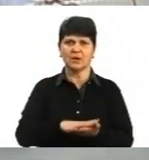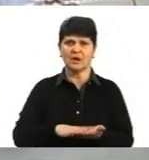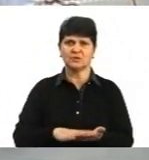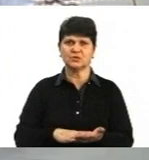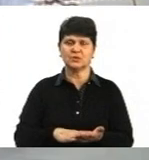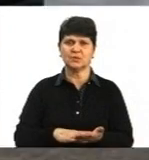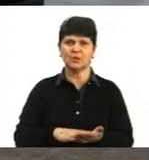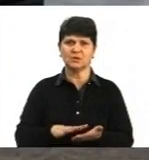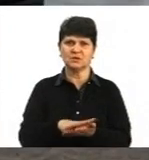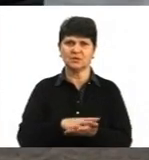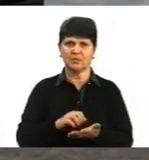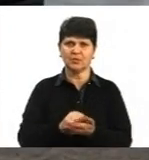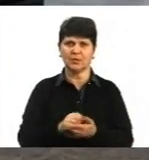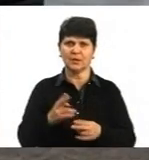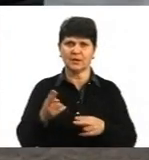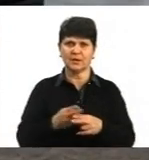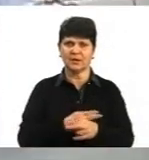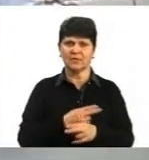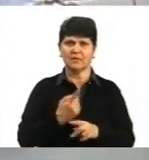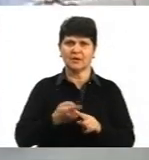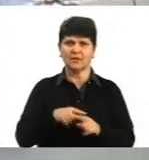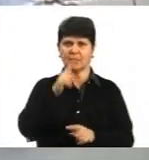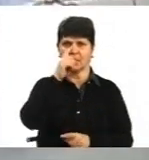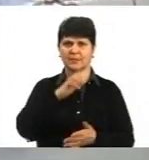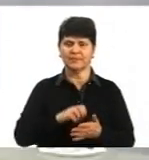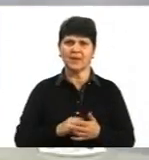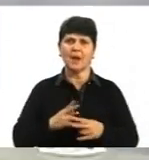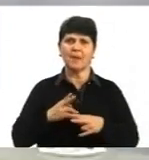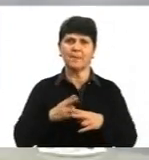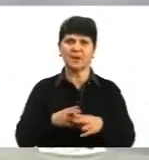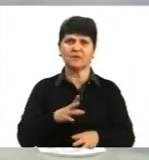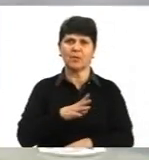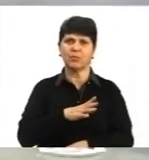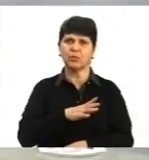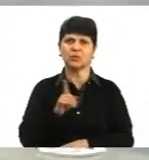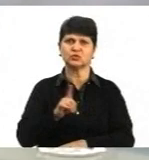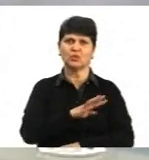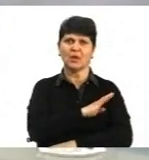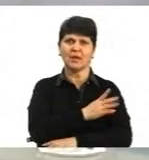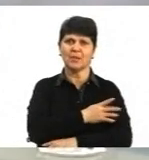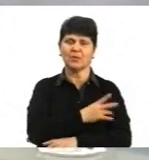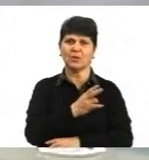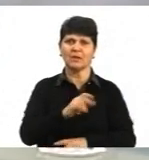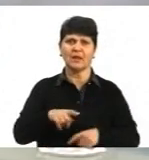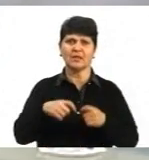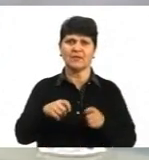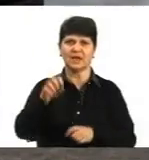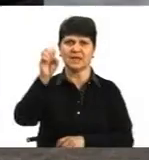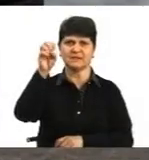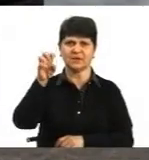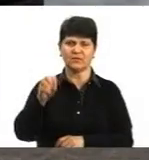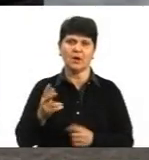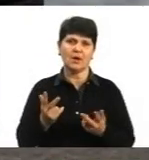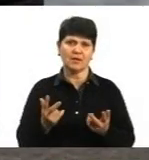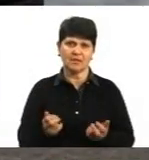збоїв саме з причин негоди. Перебої були саме через те, що напруга не подавалася до світлофорних об'єктів. Так, на